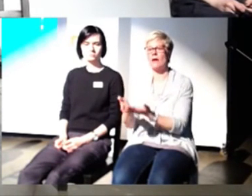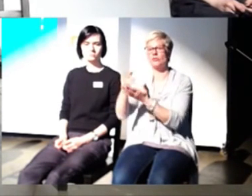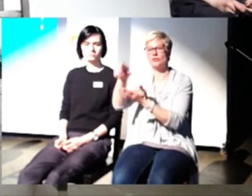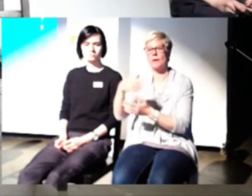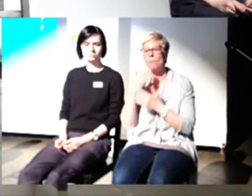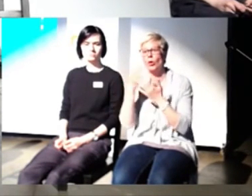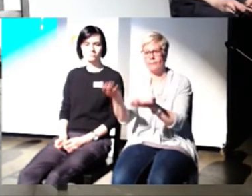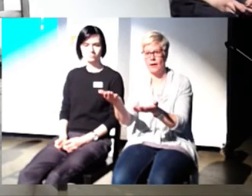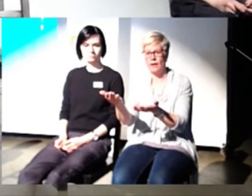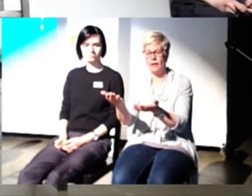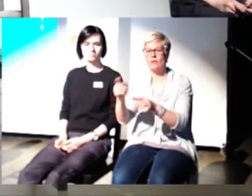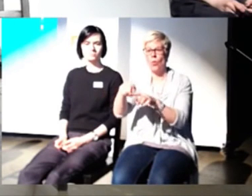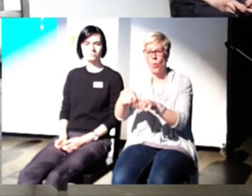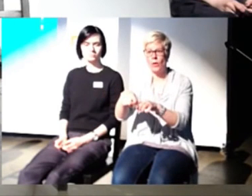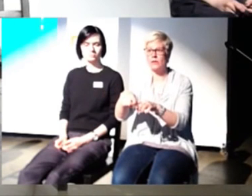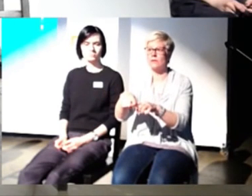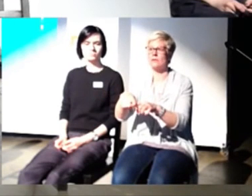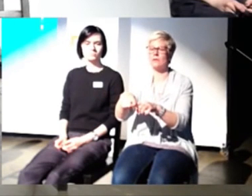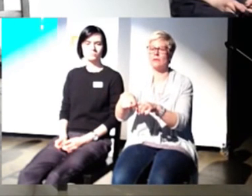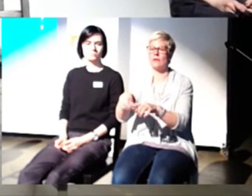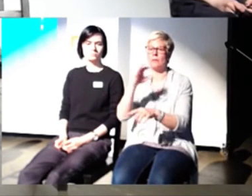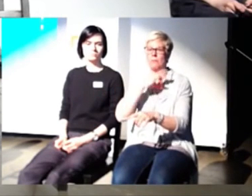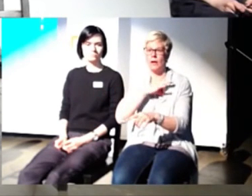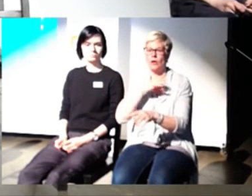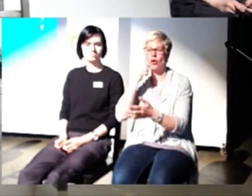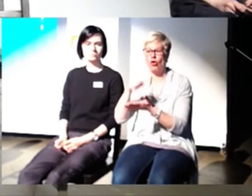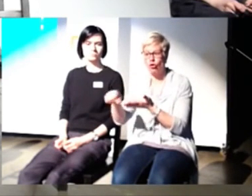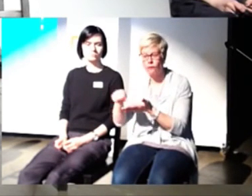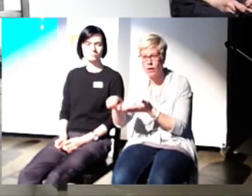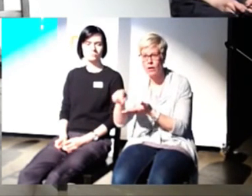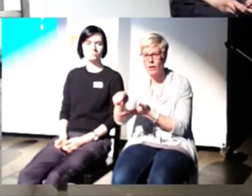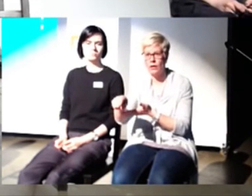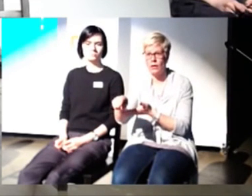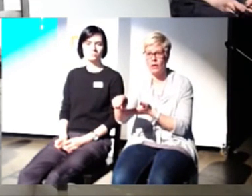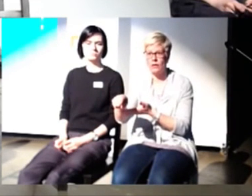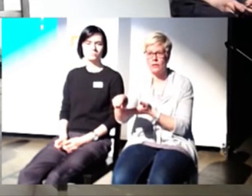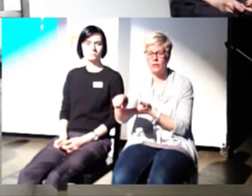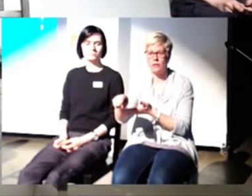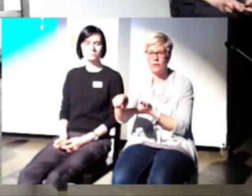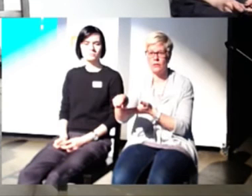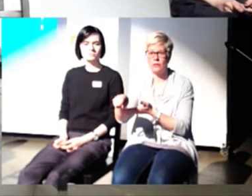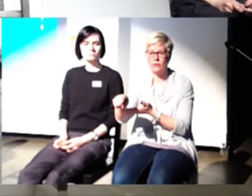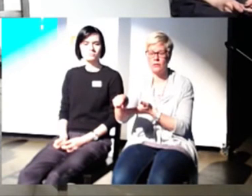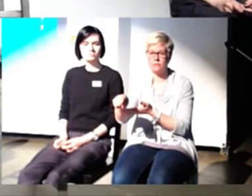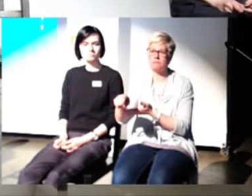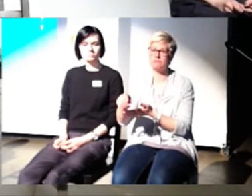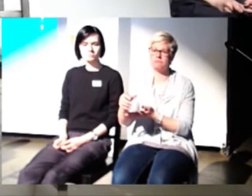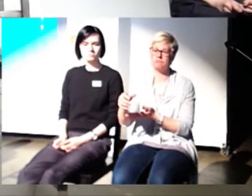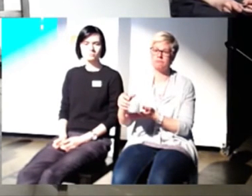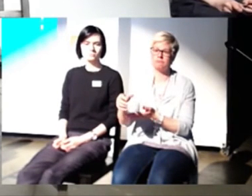myöntää ja korvaa niitä palkkoja, niin kyllä sieltä voisi työskentelemiseen saada,